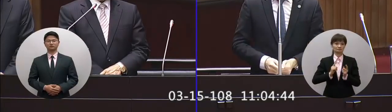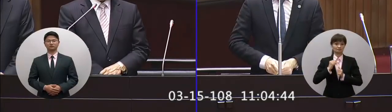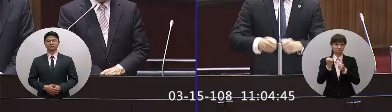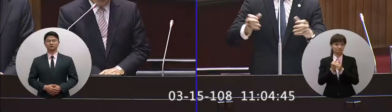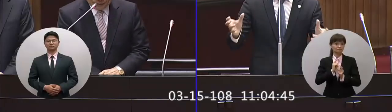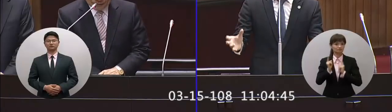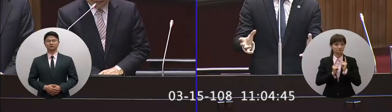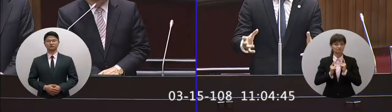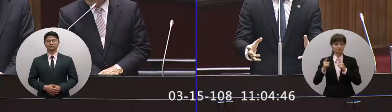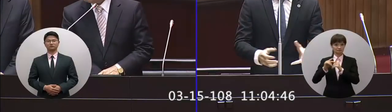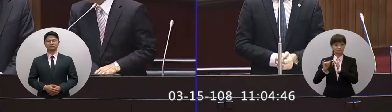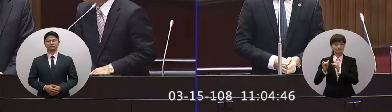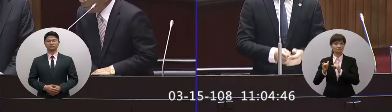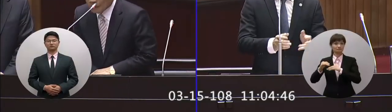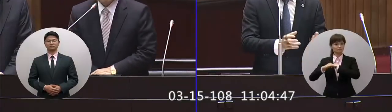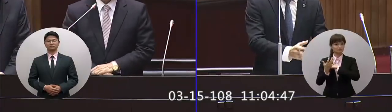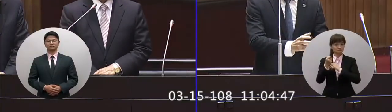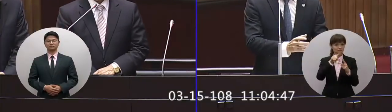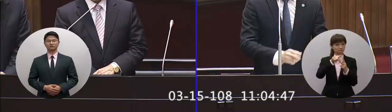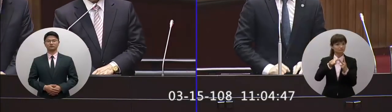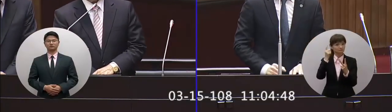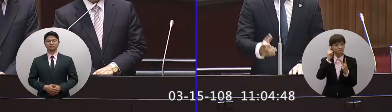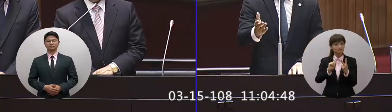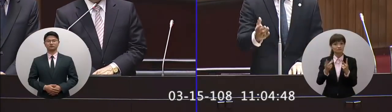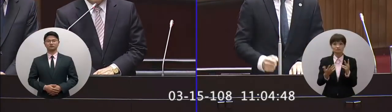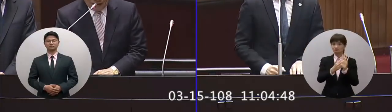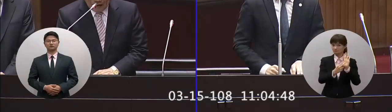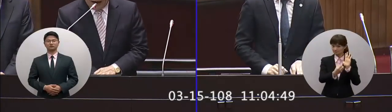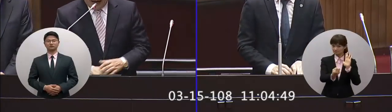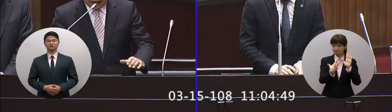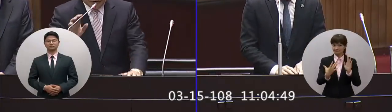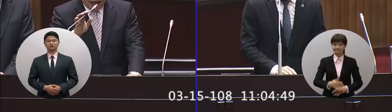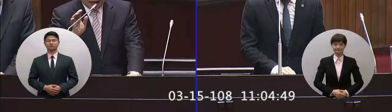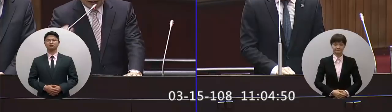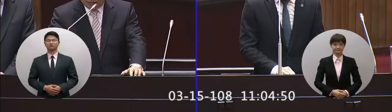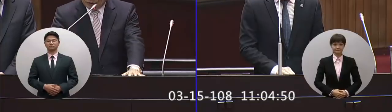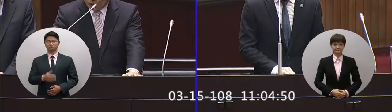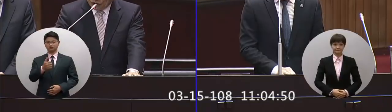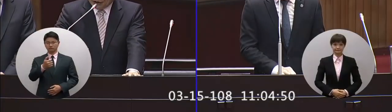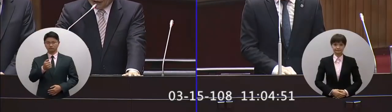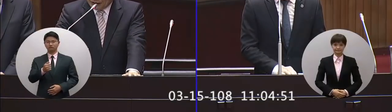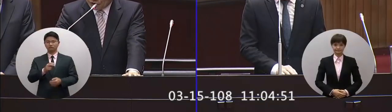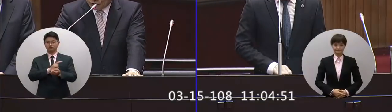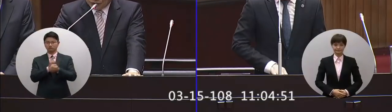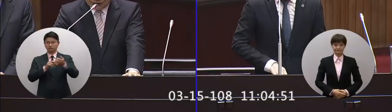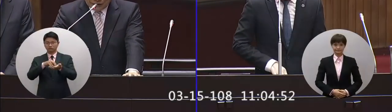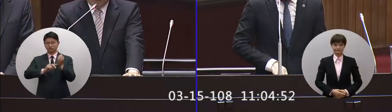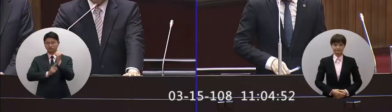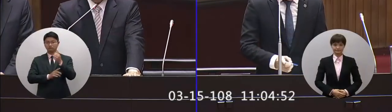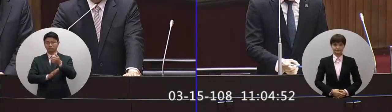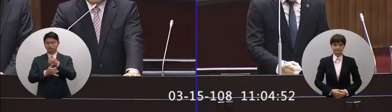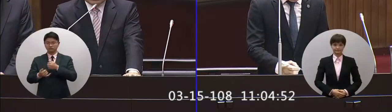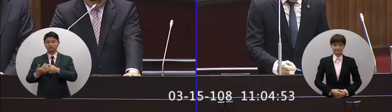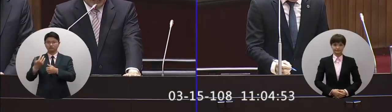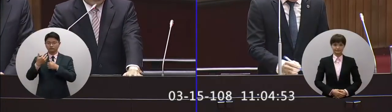等权，因为伊就是伫讲无济，吼，啊，才爱来有这个专法嘛，吼。 啊，感谢林立伟的咨询指